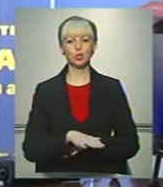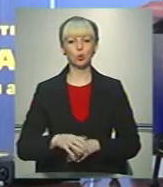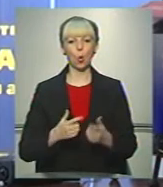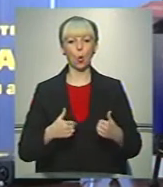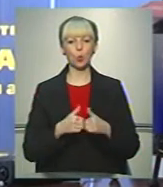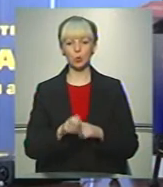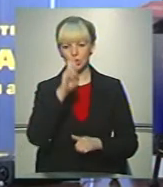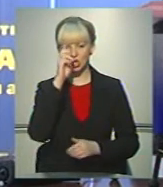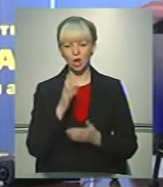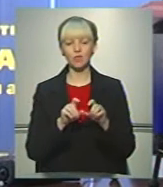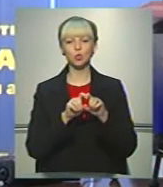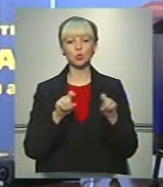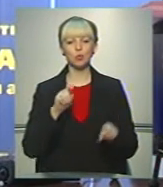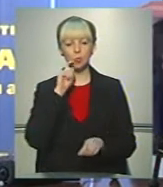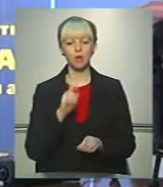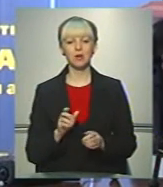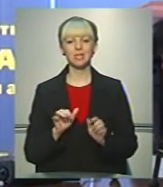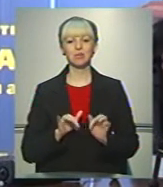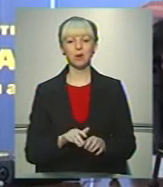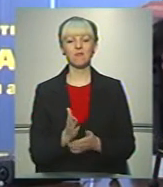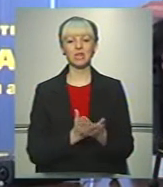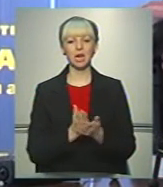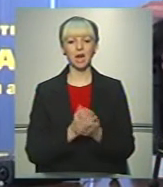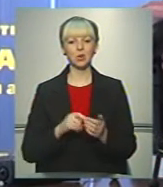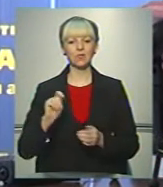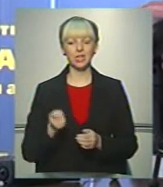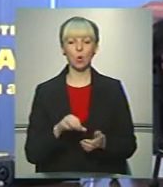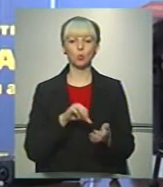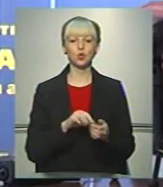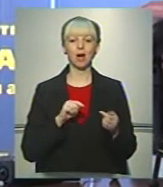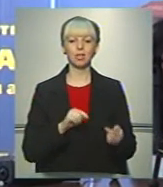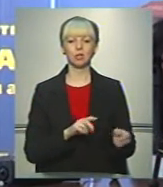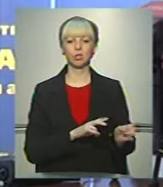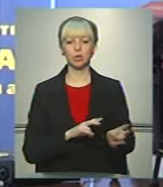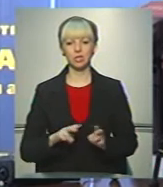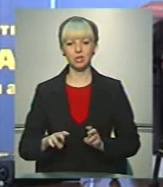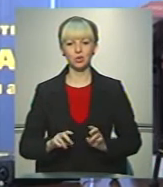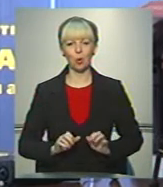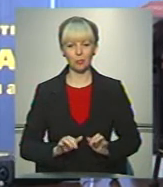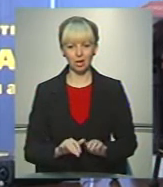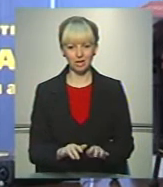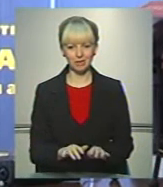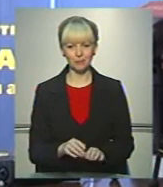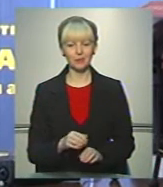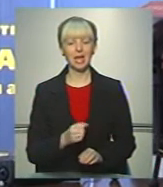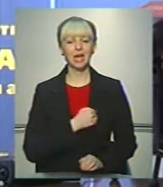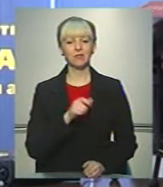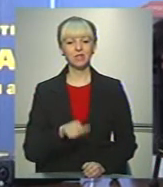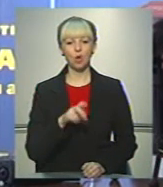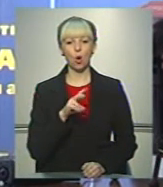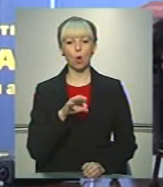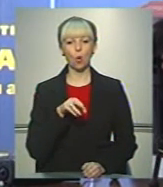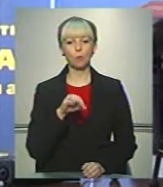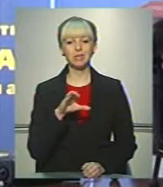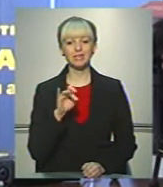органу Державної служби України у справах ветеранів війни і учасників антитерористичної операції, військовий комісар